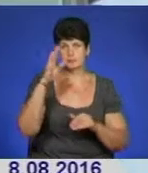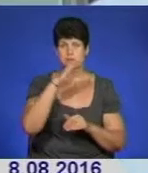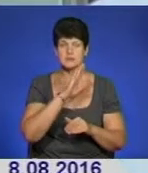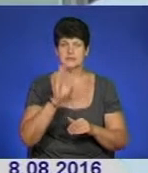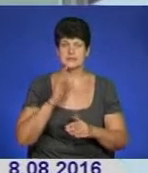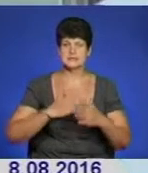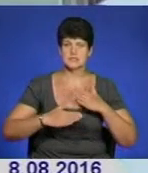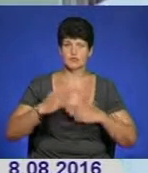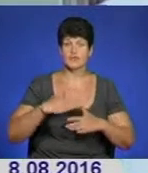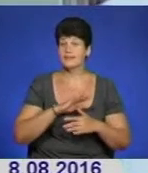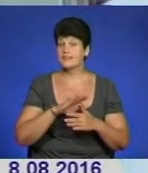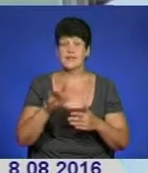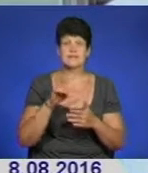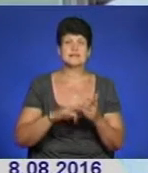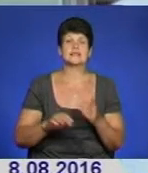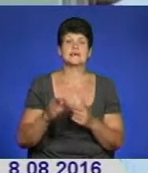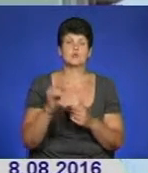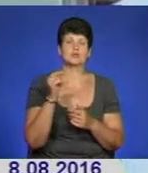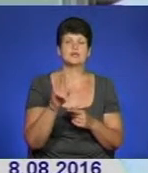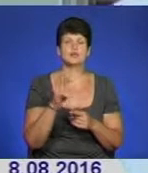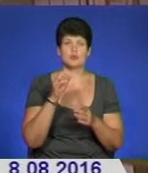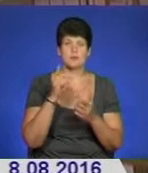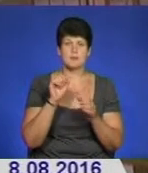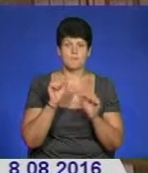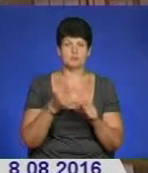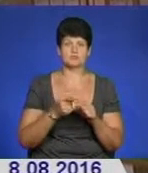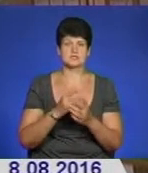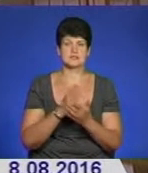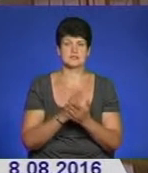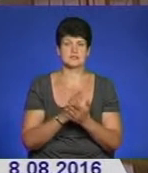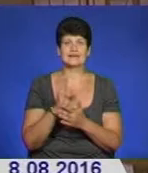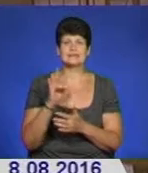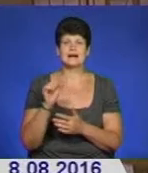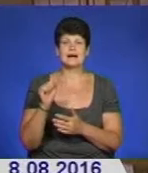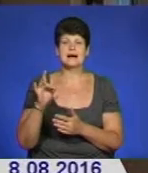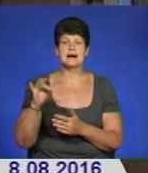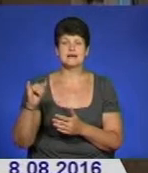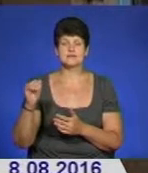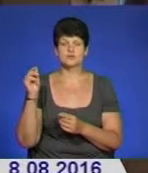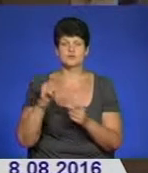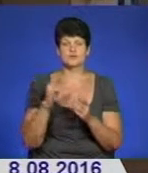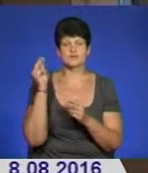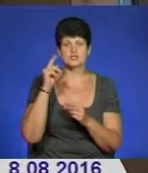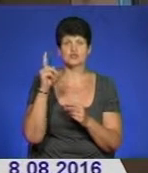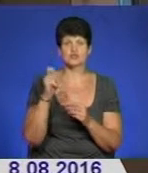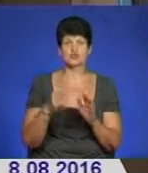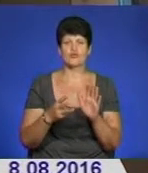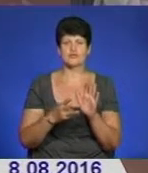і навіть не вірили про те, що ми можемо таке ще в школі мати. В Нараївській школі навчається 108 дітей з трьох